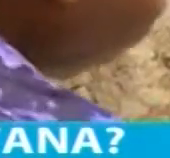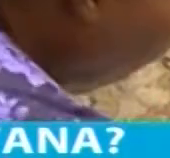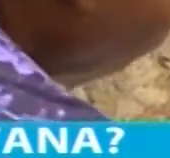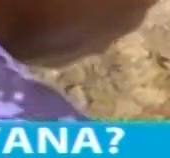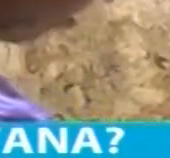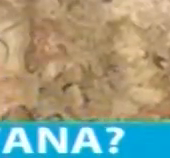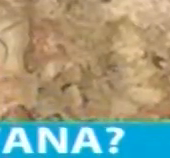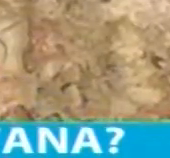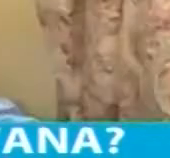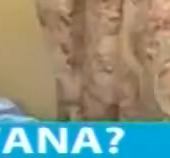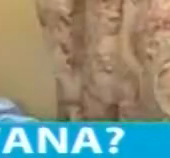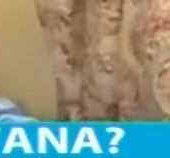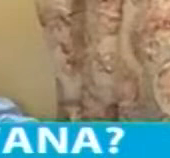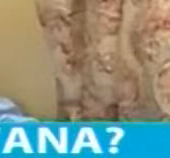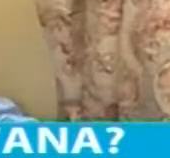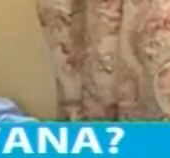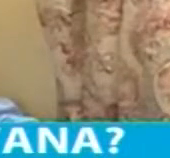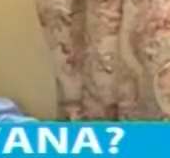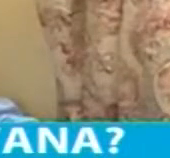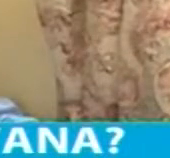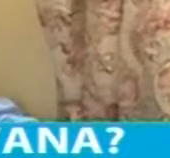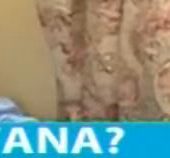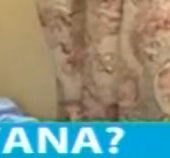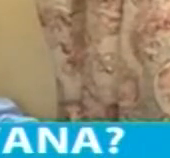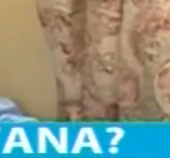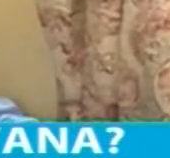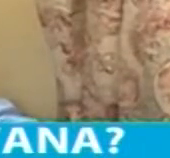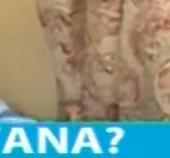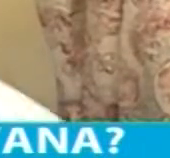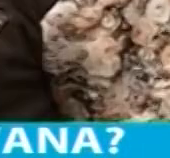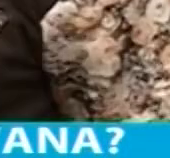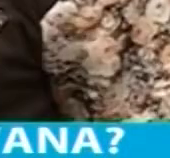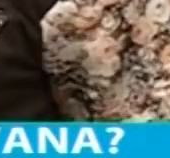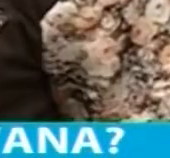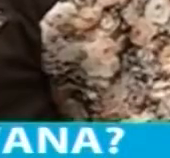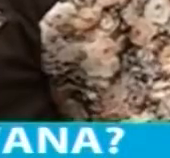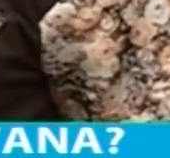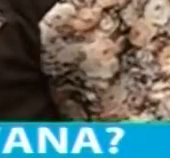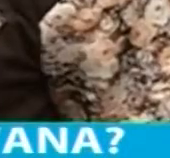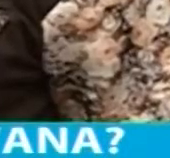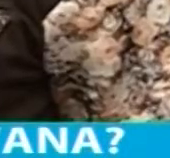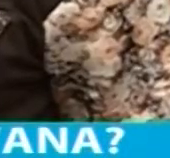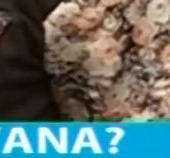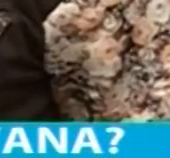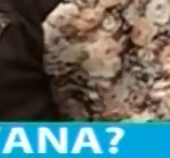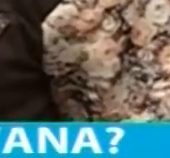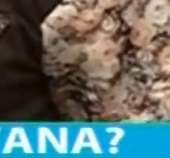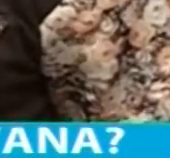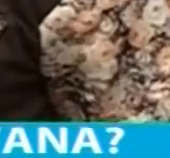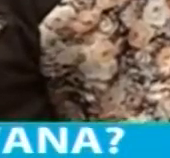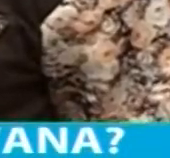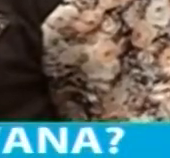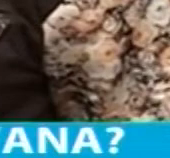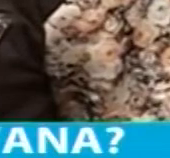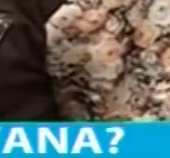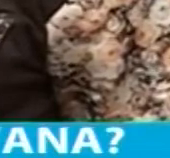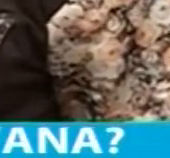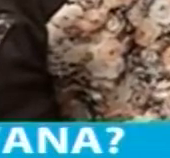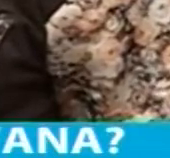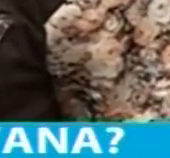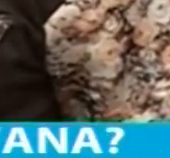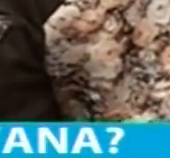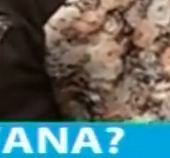Hiyo si mimi achi. Kijana, mimi niendelee. Unaniangaliaje? Kama